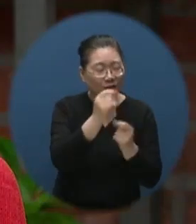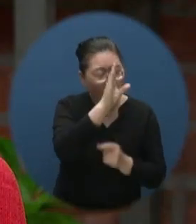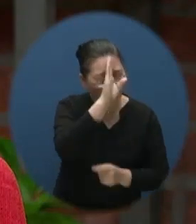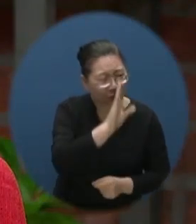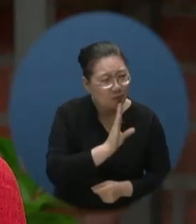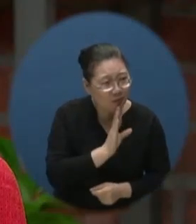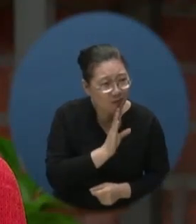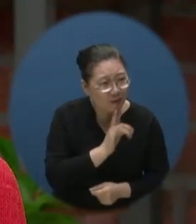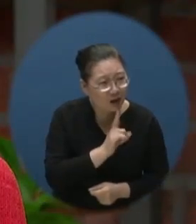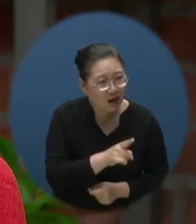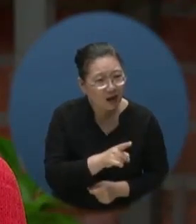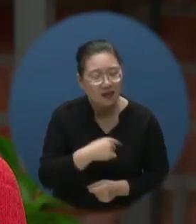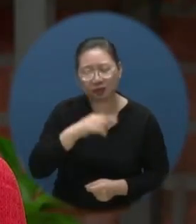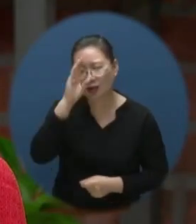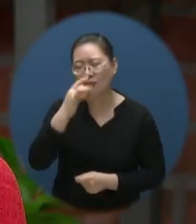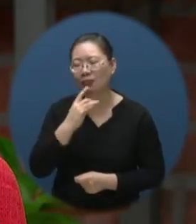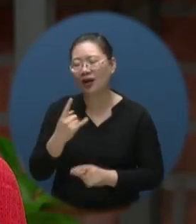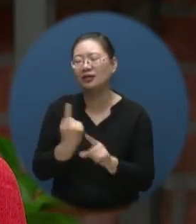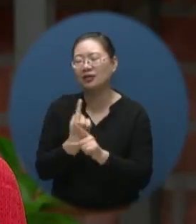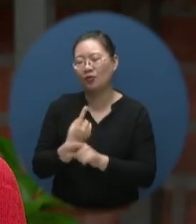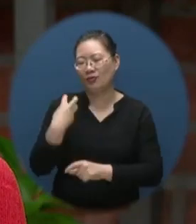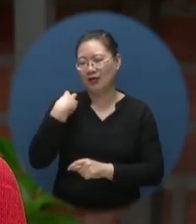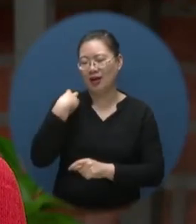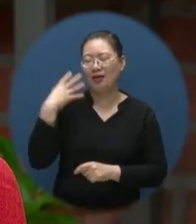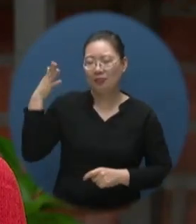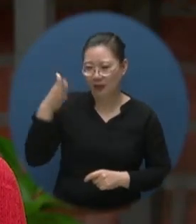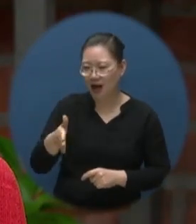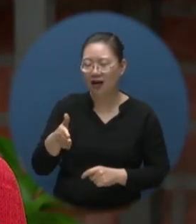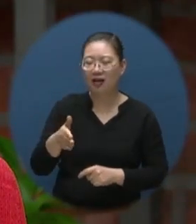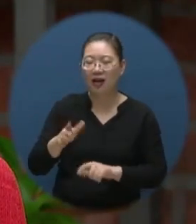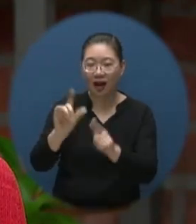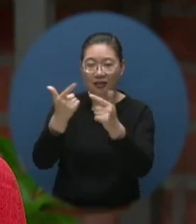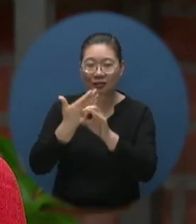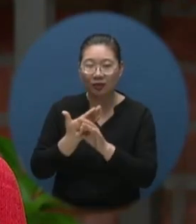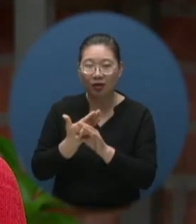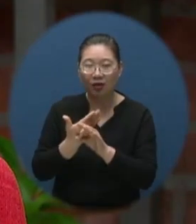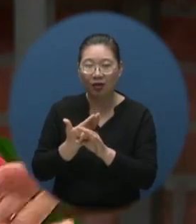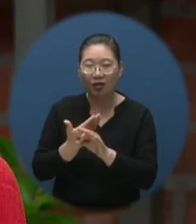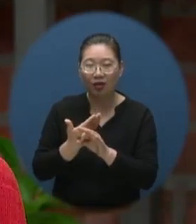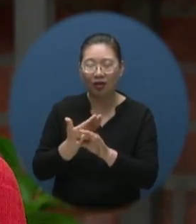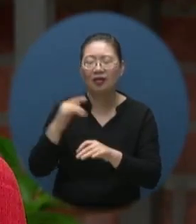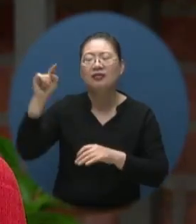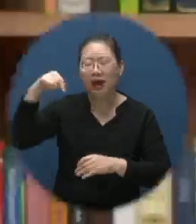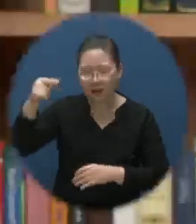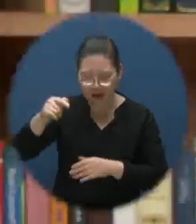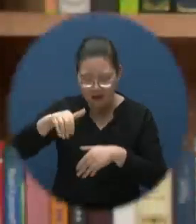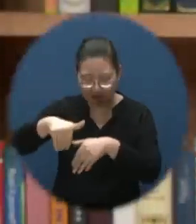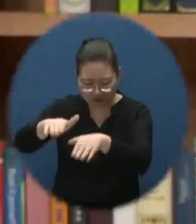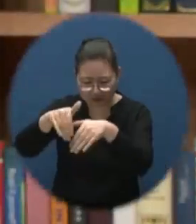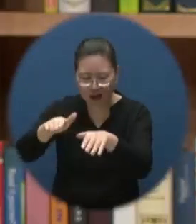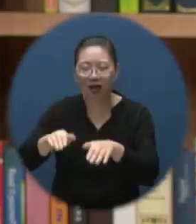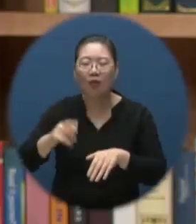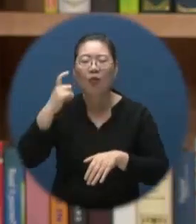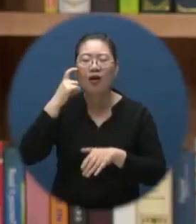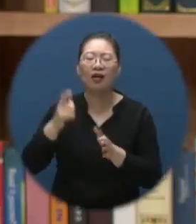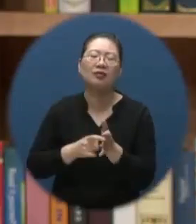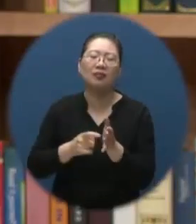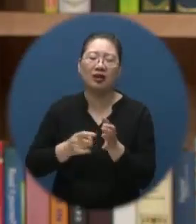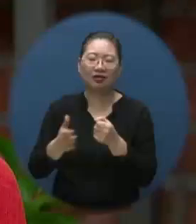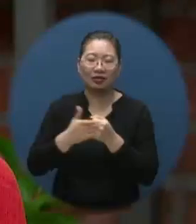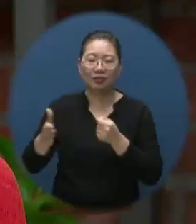그 병만 제가 치료했습니다. 아. 그거 아닌 사람은 당신은 다음에 하자 그러고. 우선 급하니까? 예, 예.